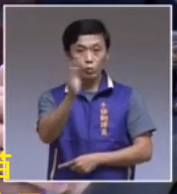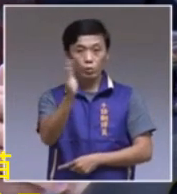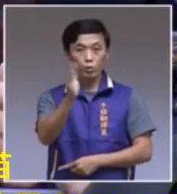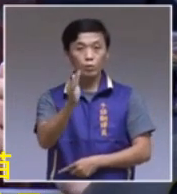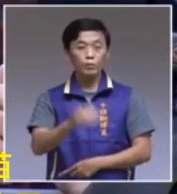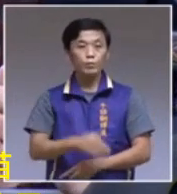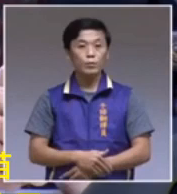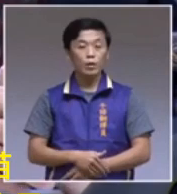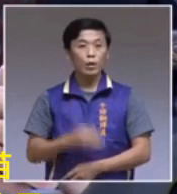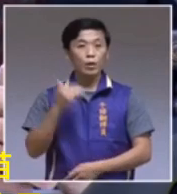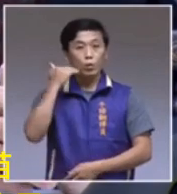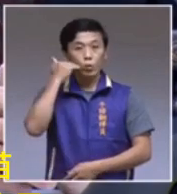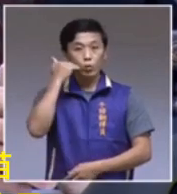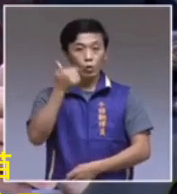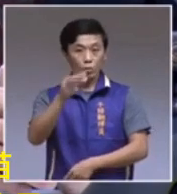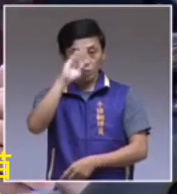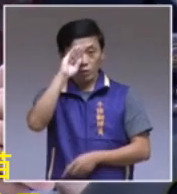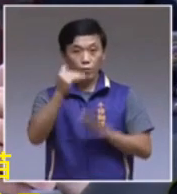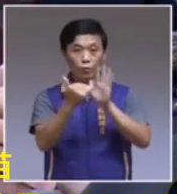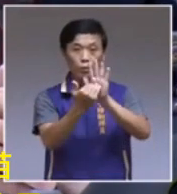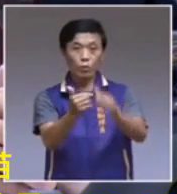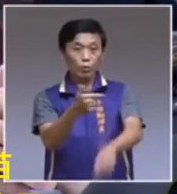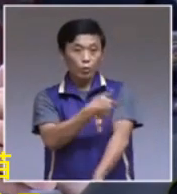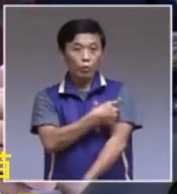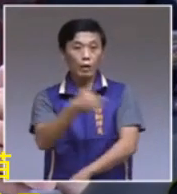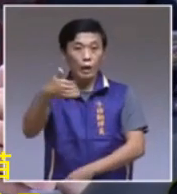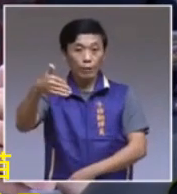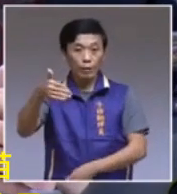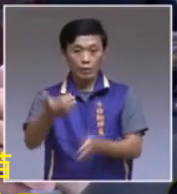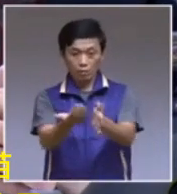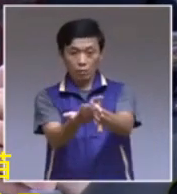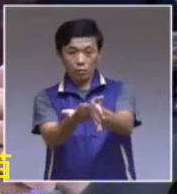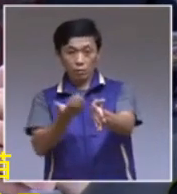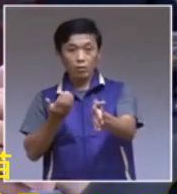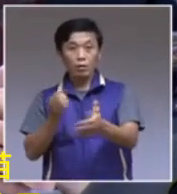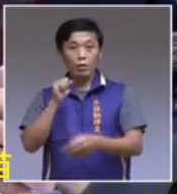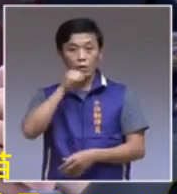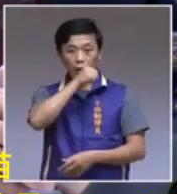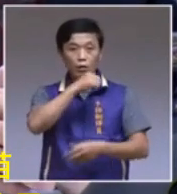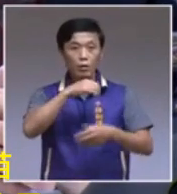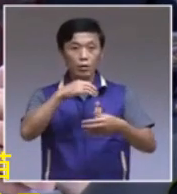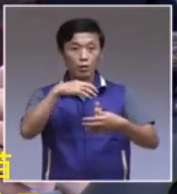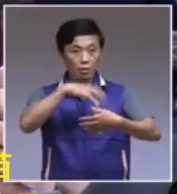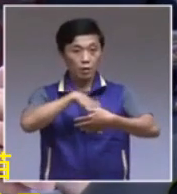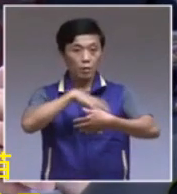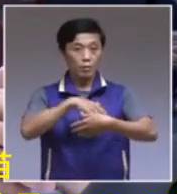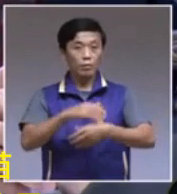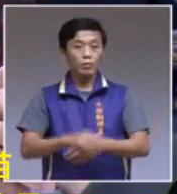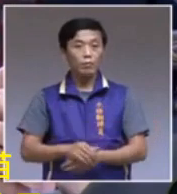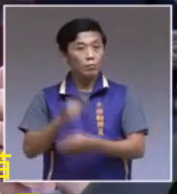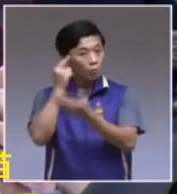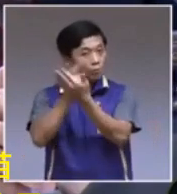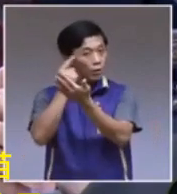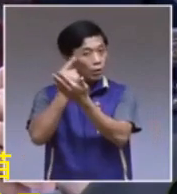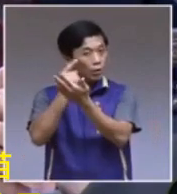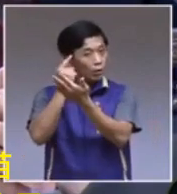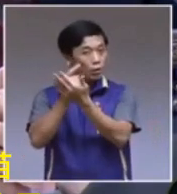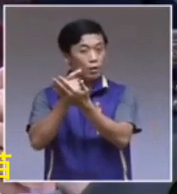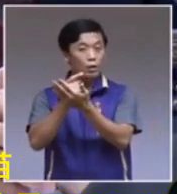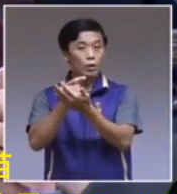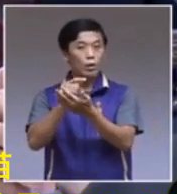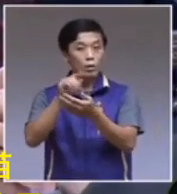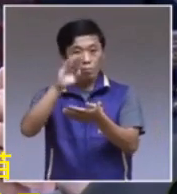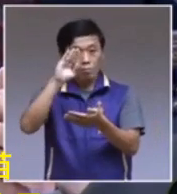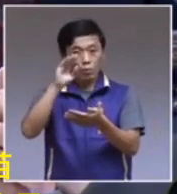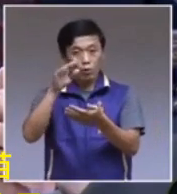果在没有接种疫苗之前，那其实国内目前每天大概都有